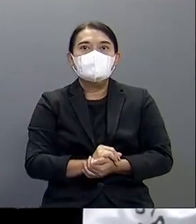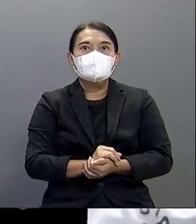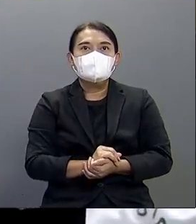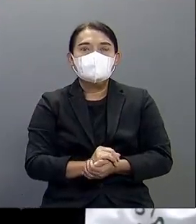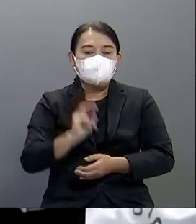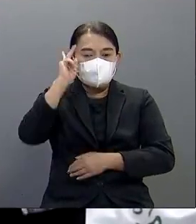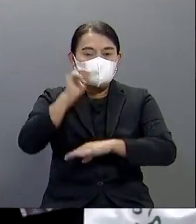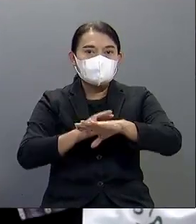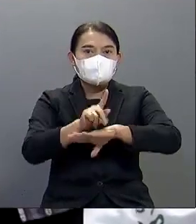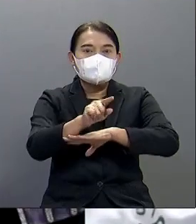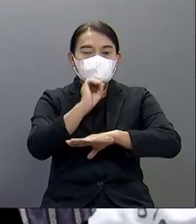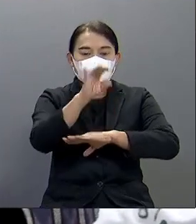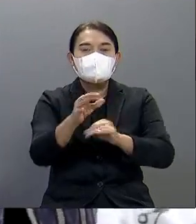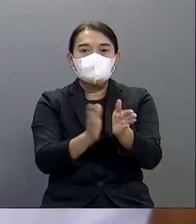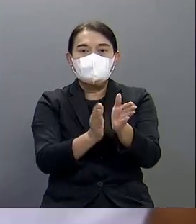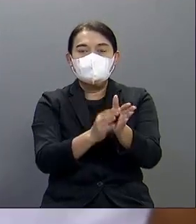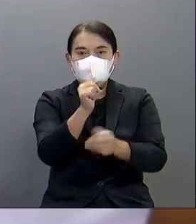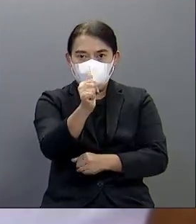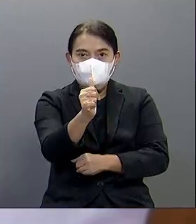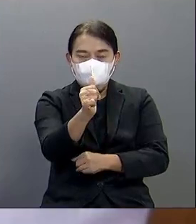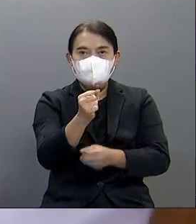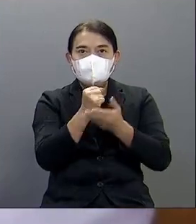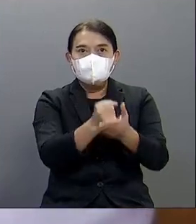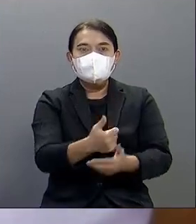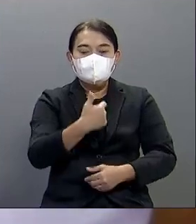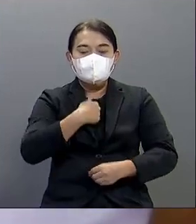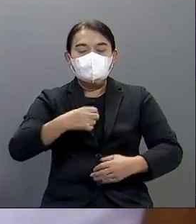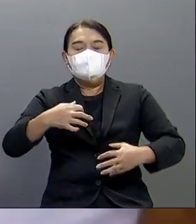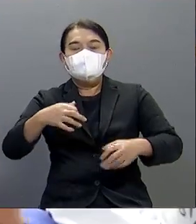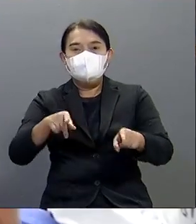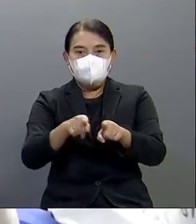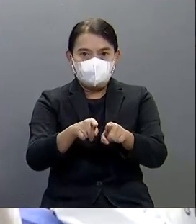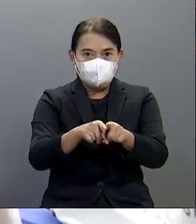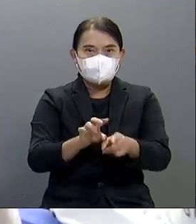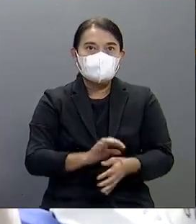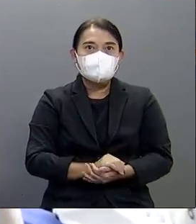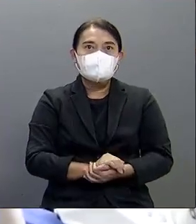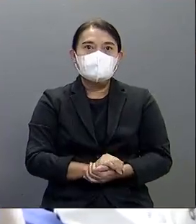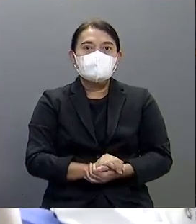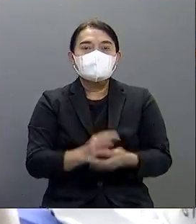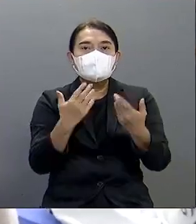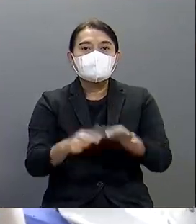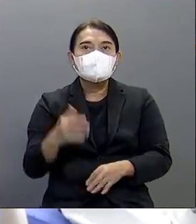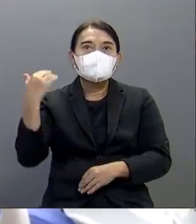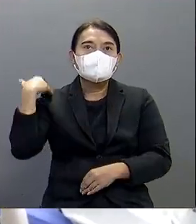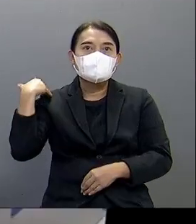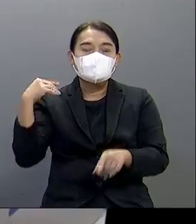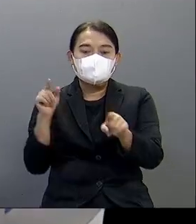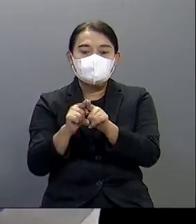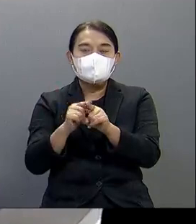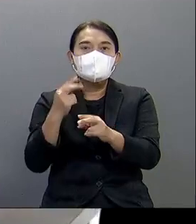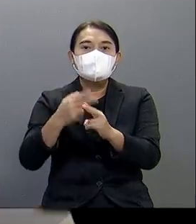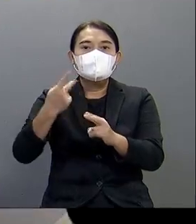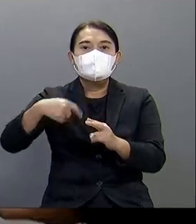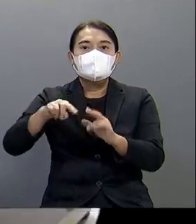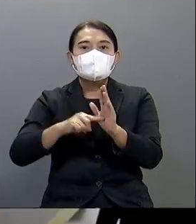ไลน์ก็ยกย่องว่าเป็นฮีโร่ที่เข้าไปช่วยแล้วก็ตัวเองก็โดนไฟช็อตด้วยนะคะและยังมีฮีโร่อีกคนหนึ่งก็คือนายปรัชญ